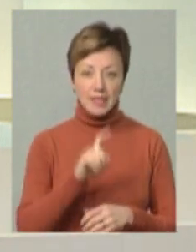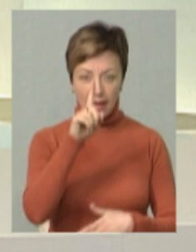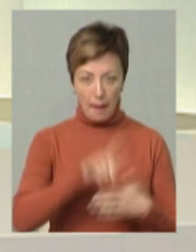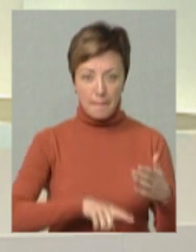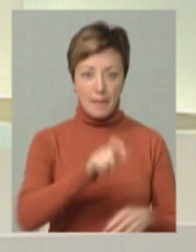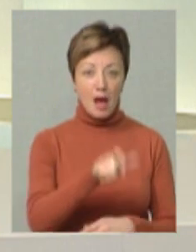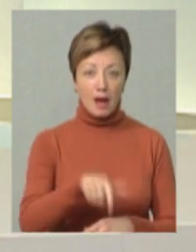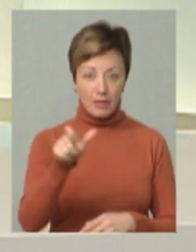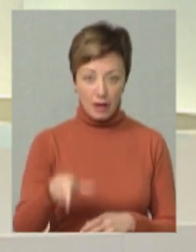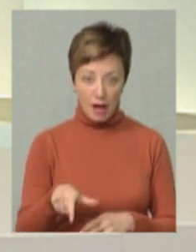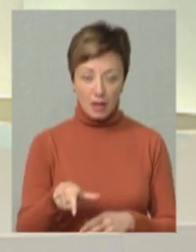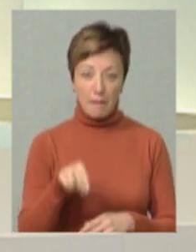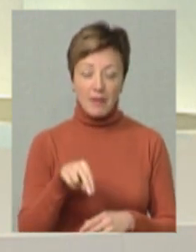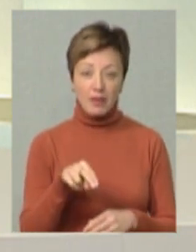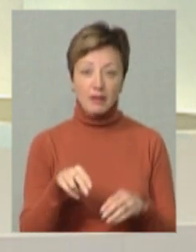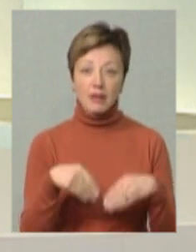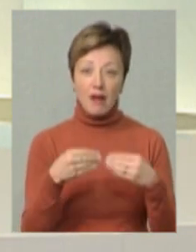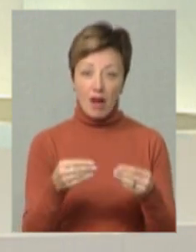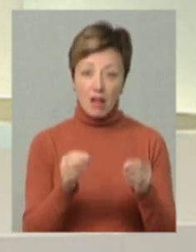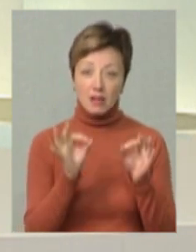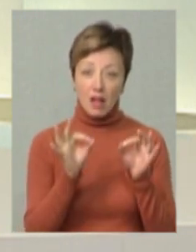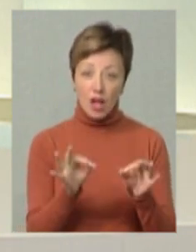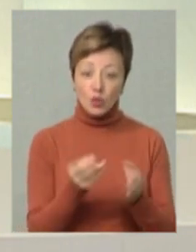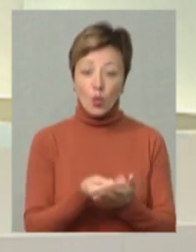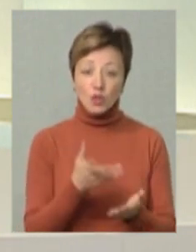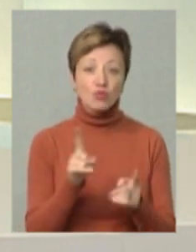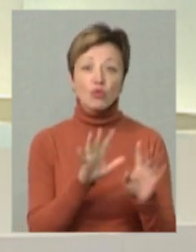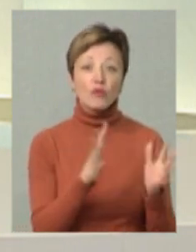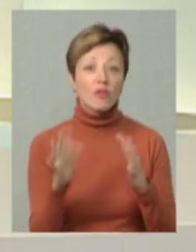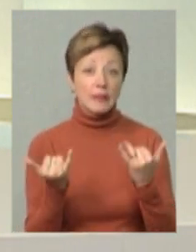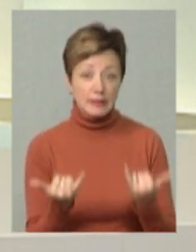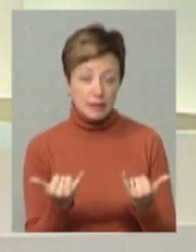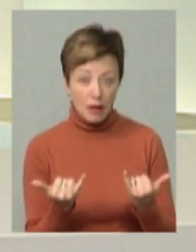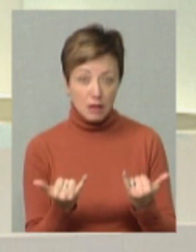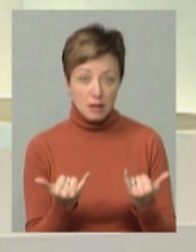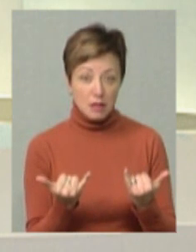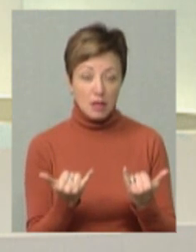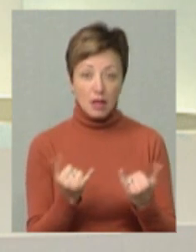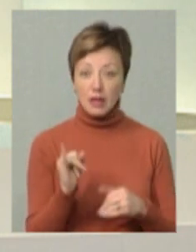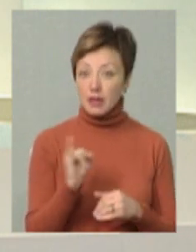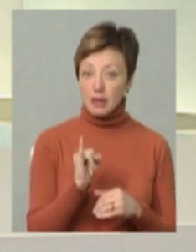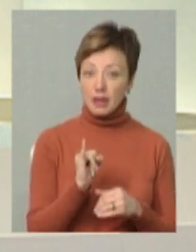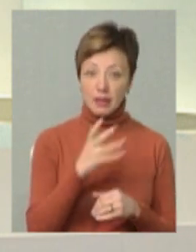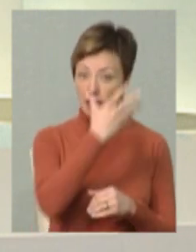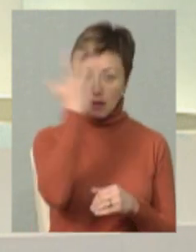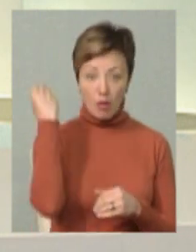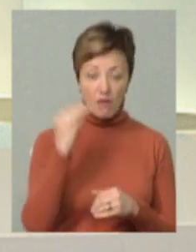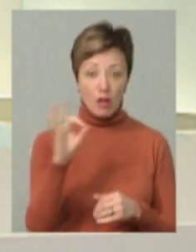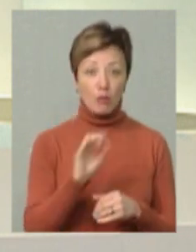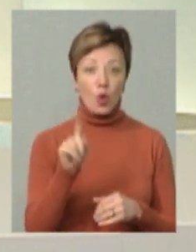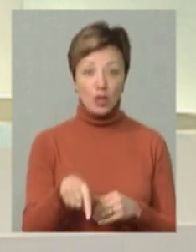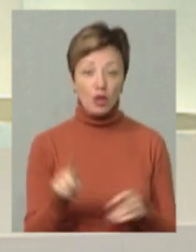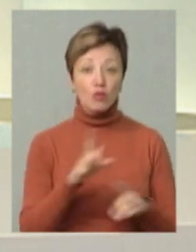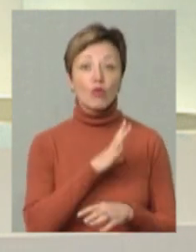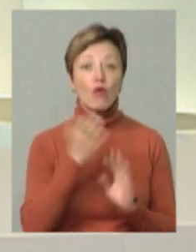парафіяни, православні, давали належну оцінку тому, що відбувається зараз, і не забували про те,